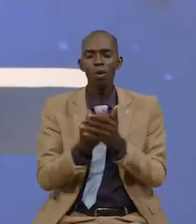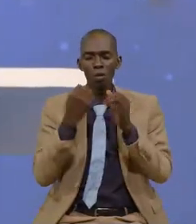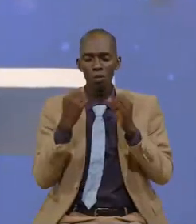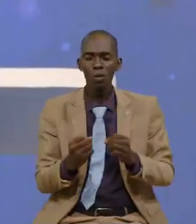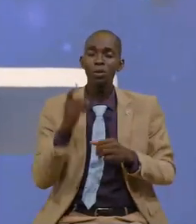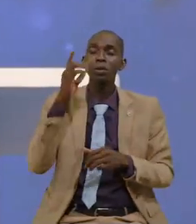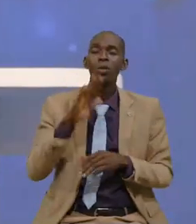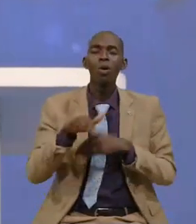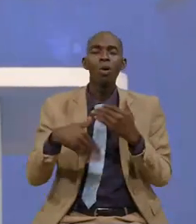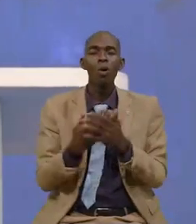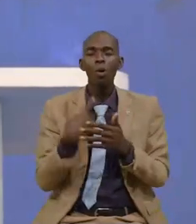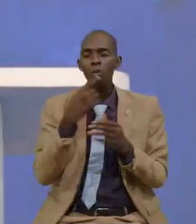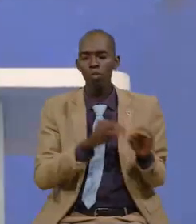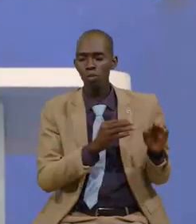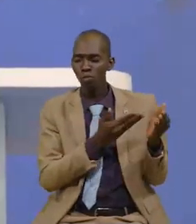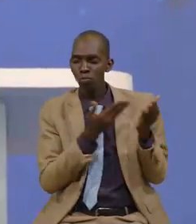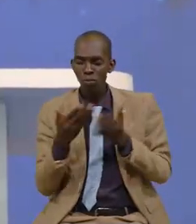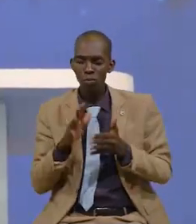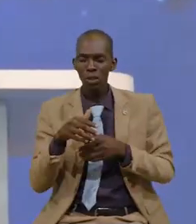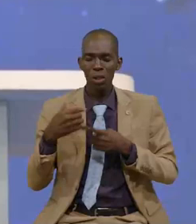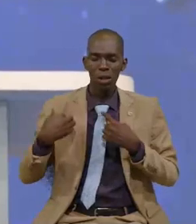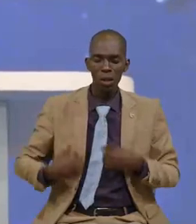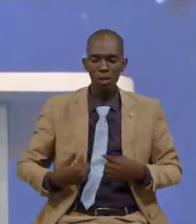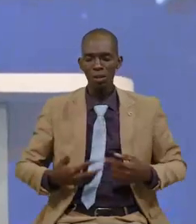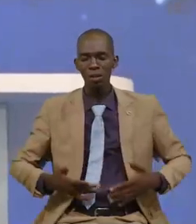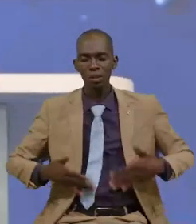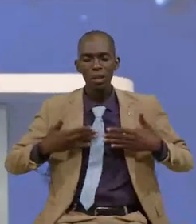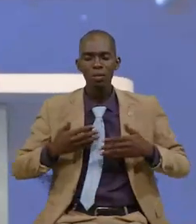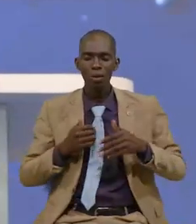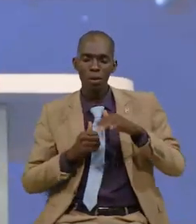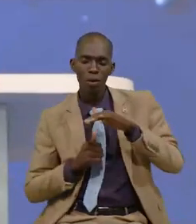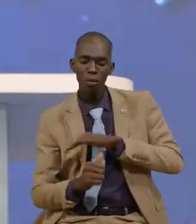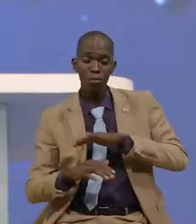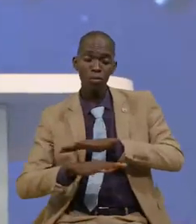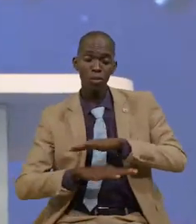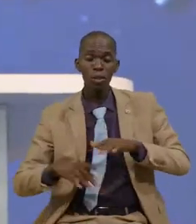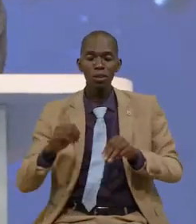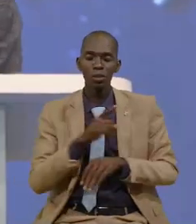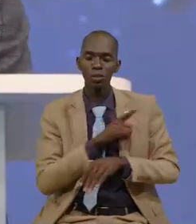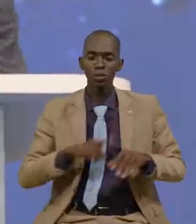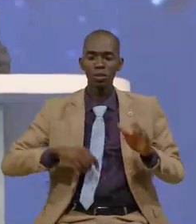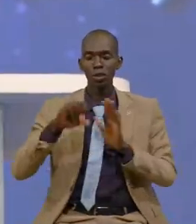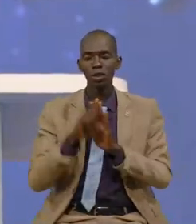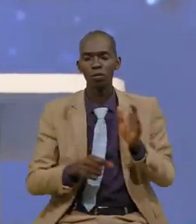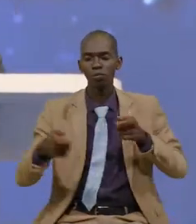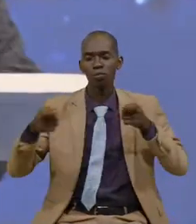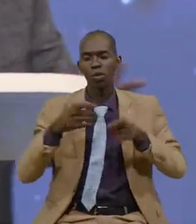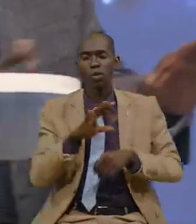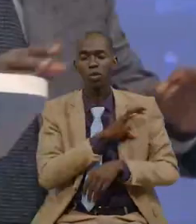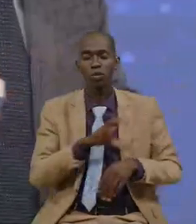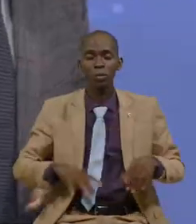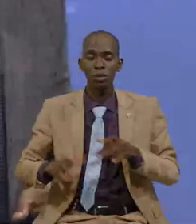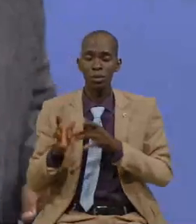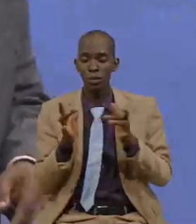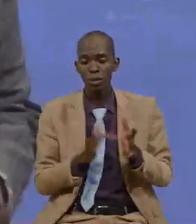Tout-Puissant, tous ceux qui viennent mettre leur cœur, leur vie sous la seigneurie du Seigneur,